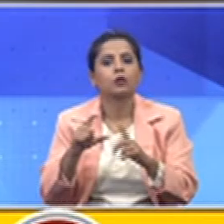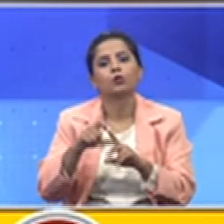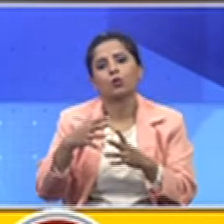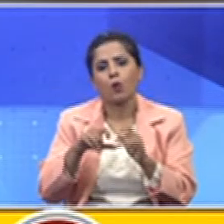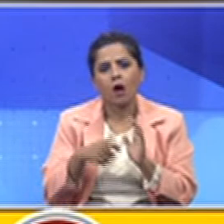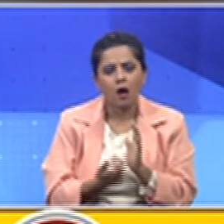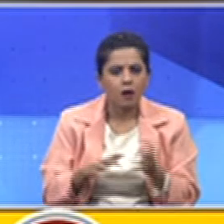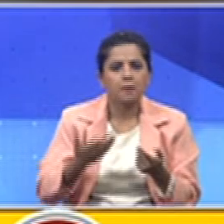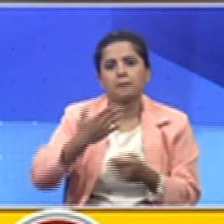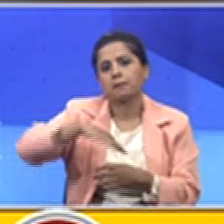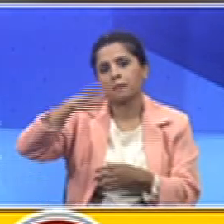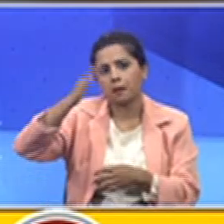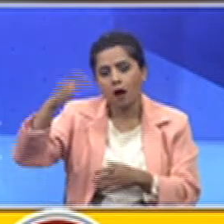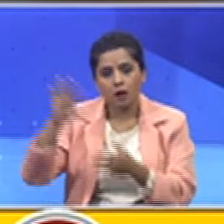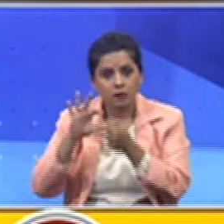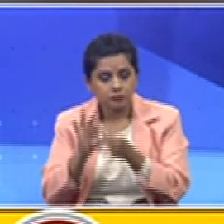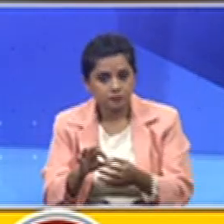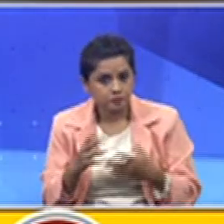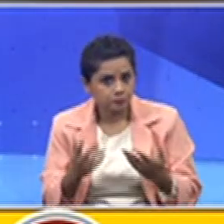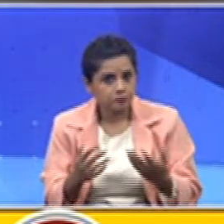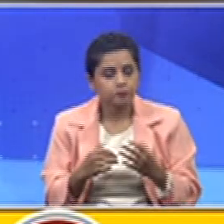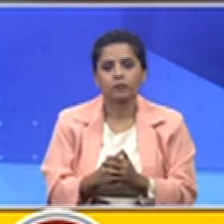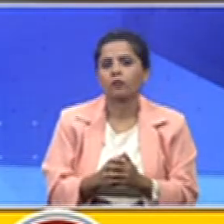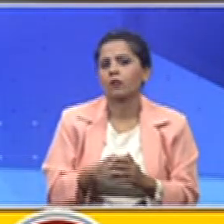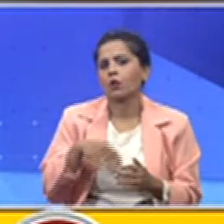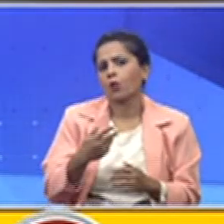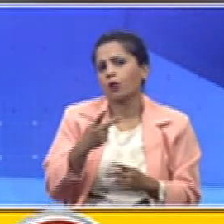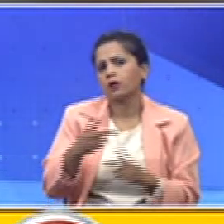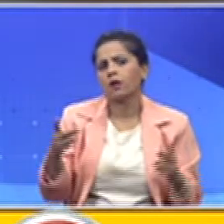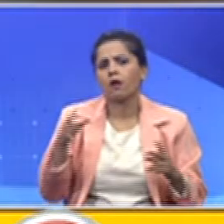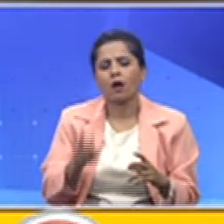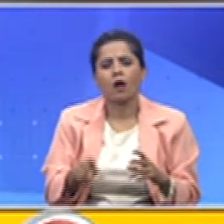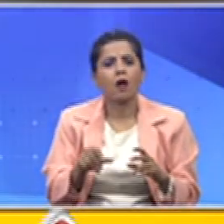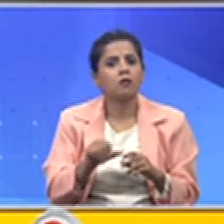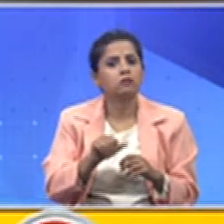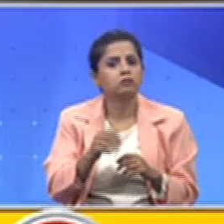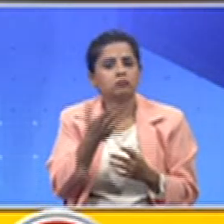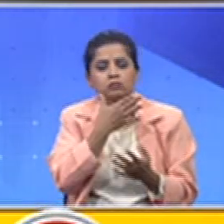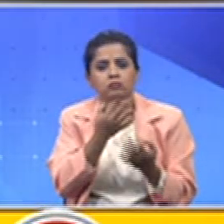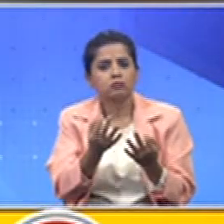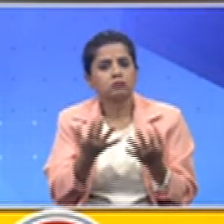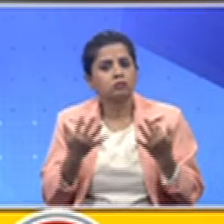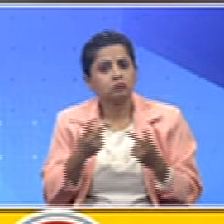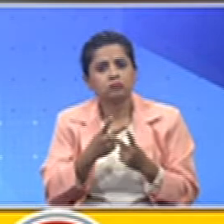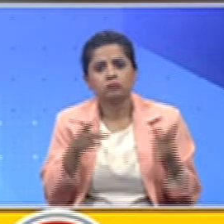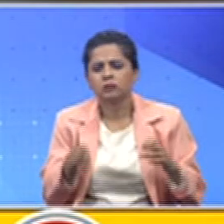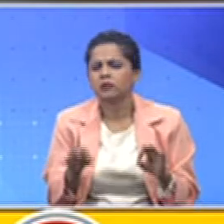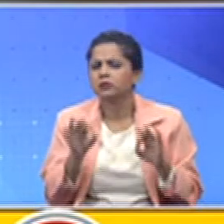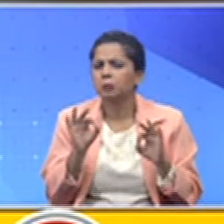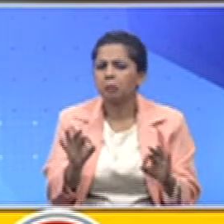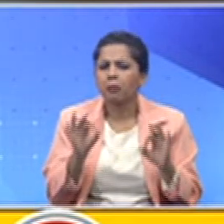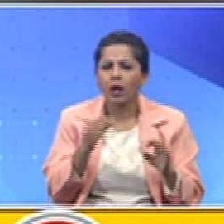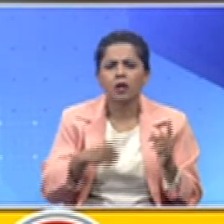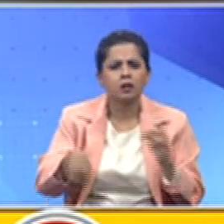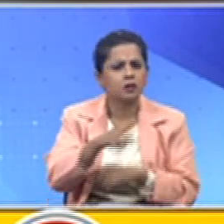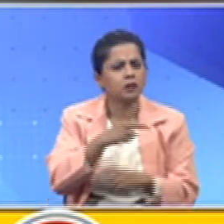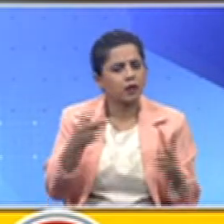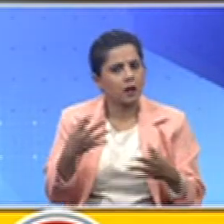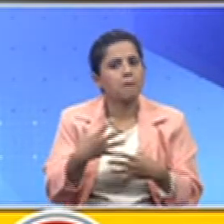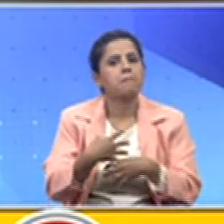पहाड़ी शैली और अपभ्रंश शैली जैसी कई विशिष्ट शैलियों में